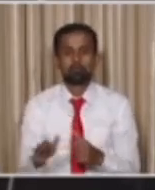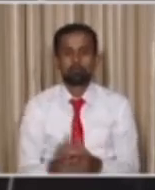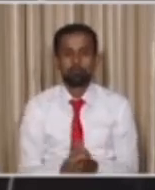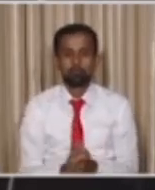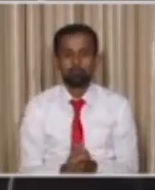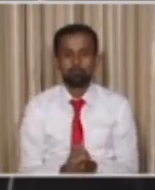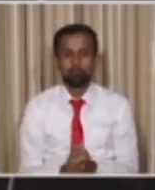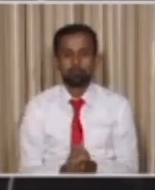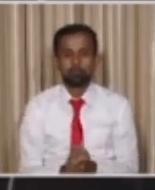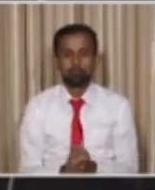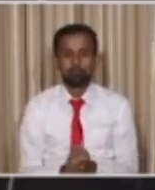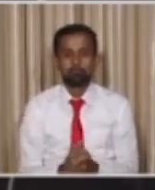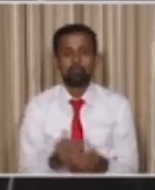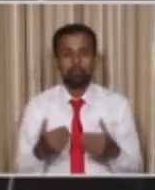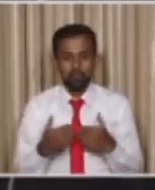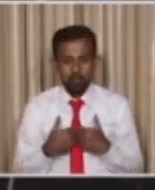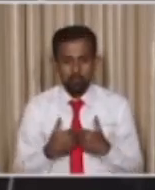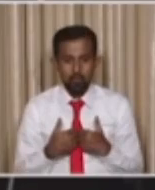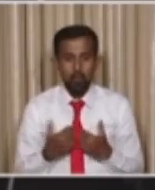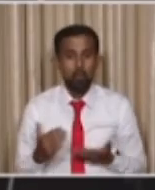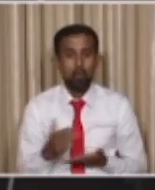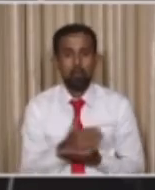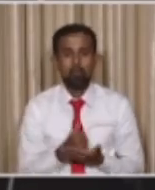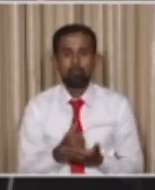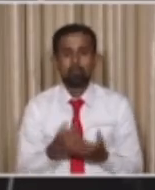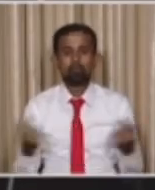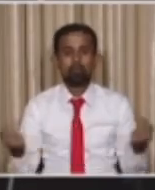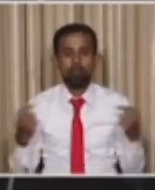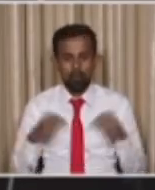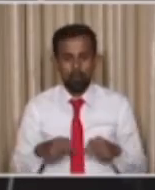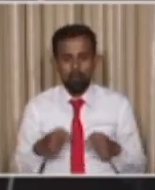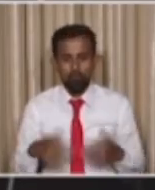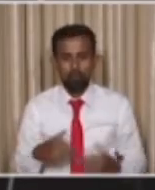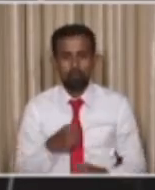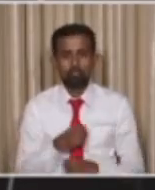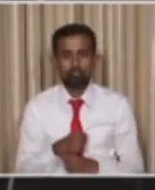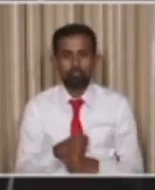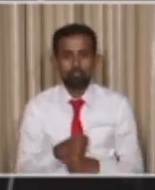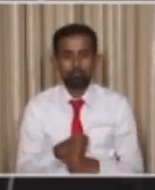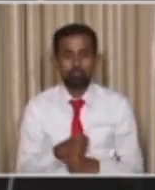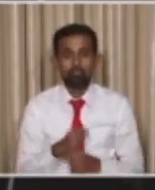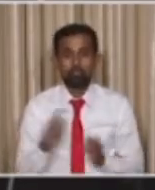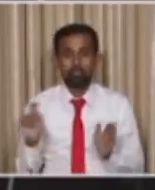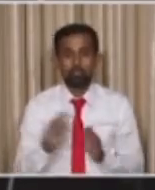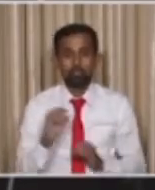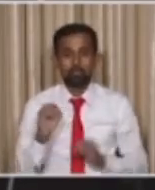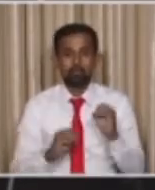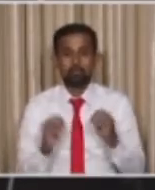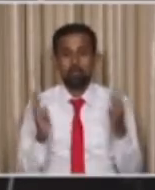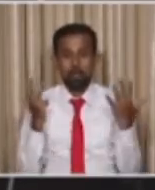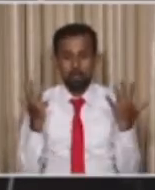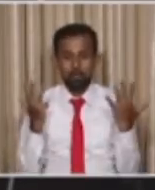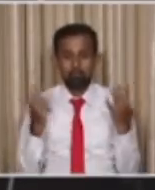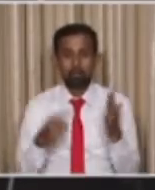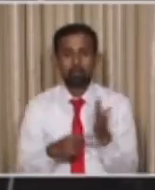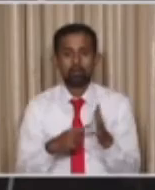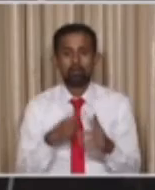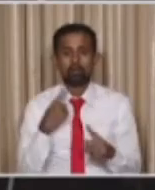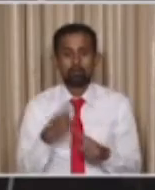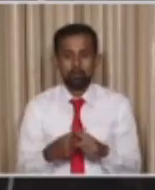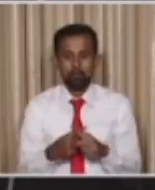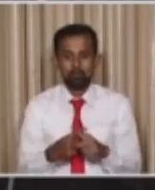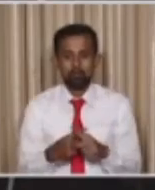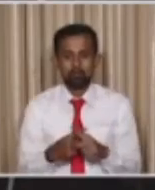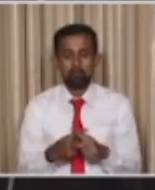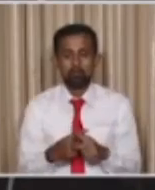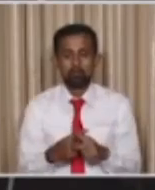එනිසා මුලසනේ සභාපතිතුමනි අපි සියලු දෙනා එකට එක්කව් වෙලා මේ රජයට මොකද අපි රාජ්‍ය ආදායමෙන් 90%ක් ලැබෙන්නේ මේ බදු වලින්. ඒ